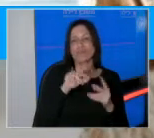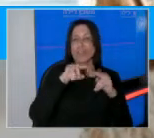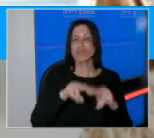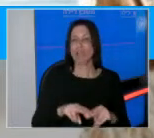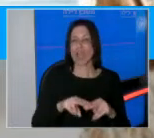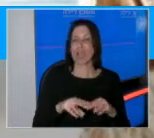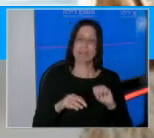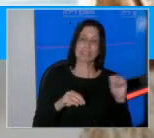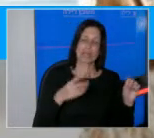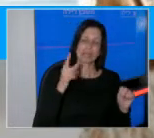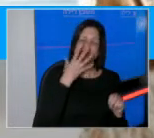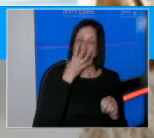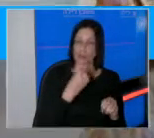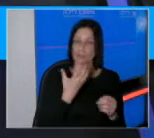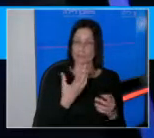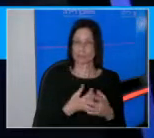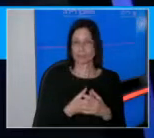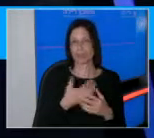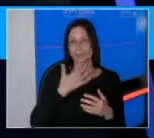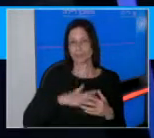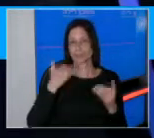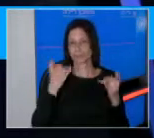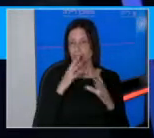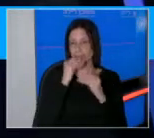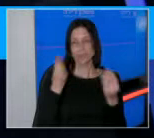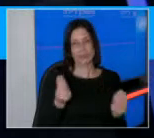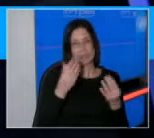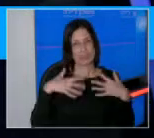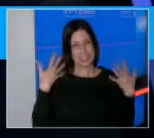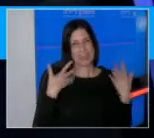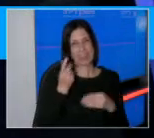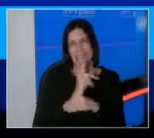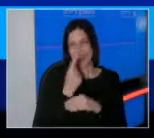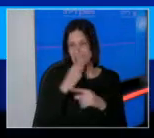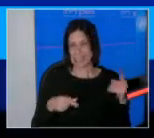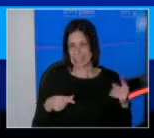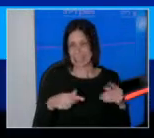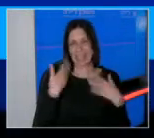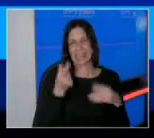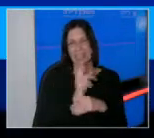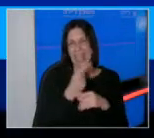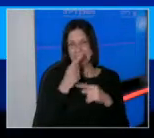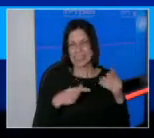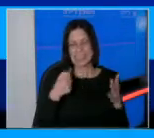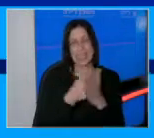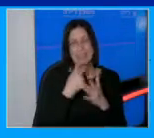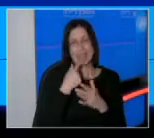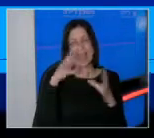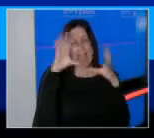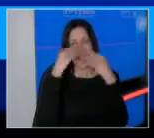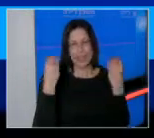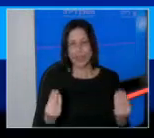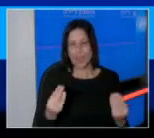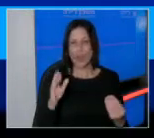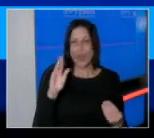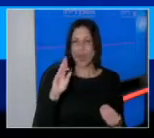למזרחים. טוב. זה נורא עצוב. אוקיי, אז אני רוצה עכשיו לדבר על משהו שמח, יש לנו דקה וחצי. בואי, אני אתן לך דקה וחצי עד שאני אומר לך לילה טוב,